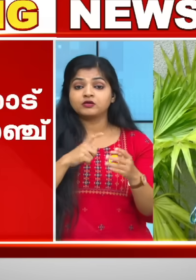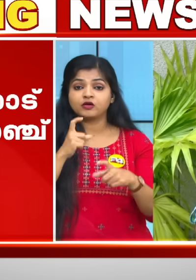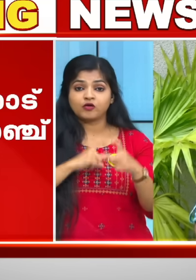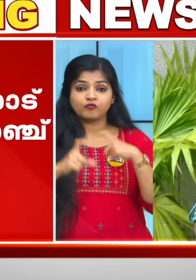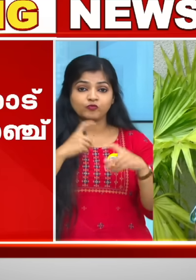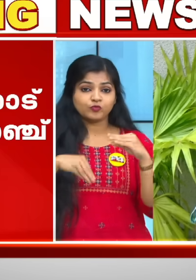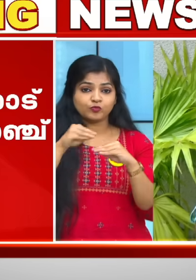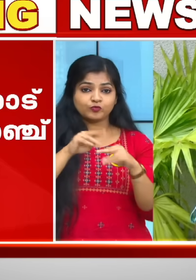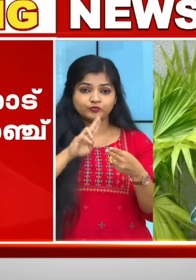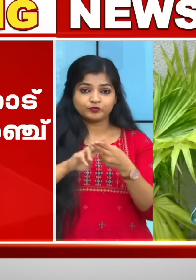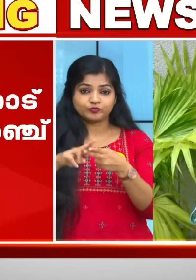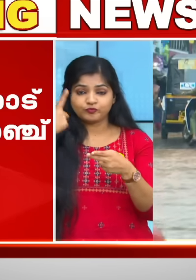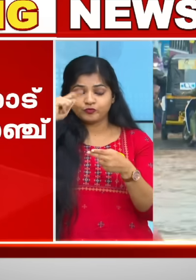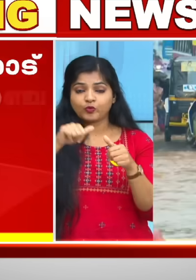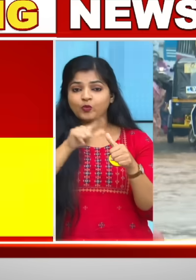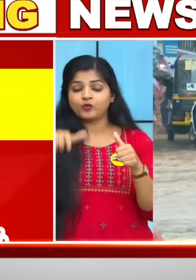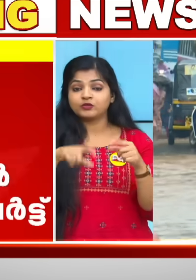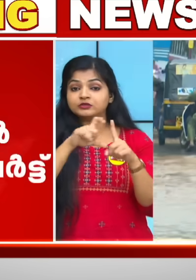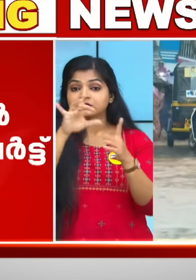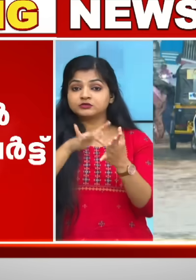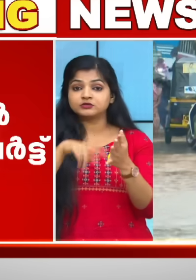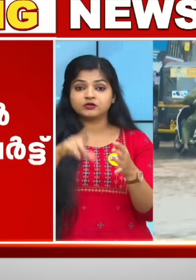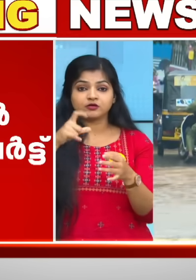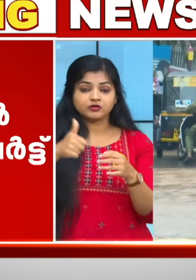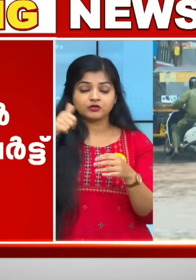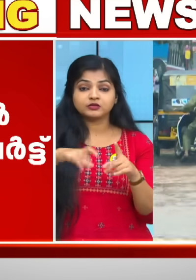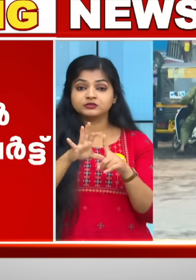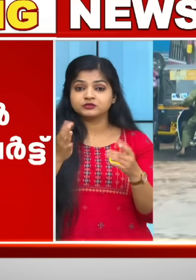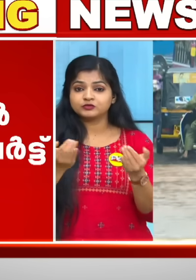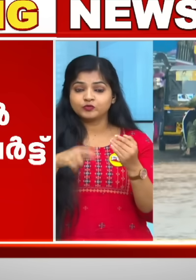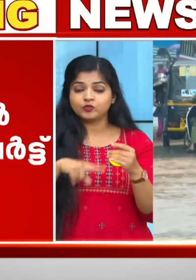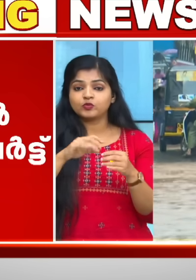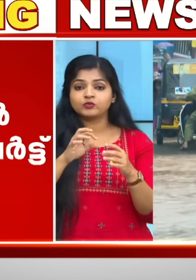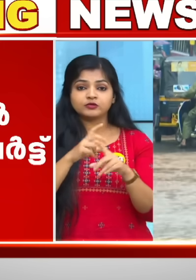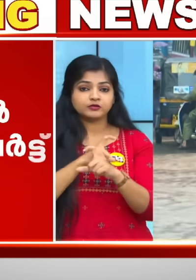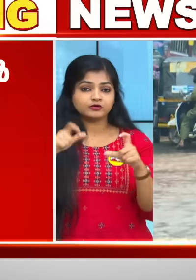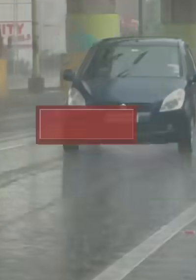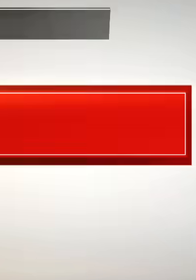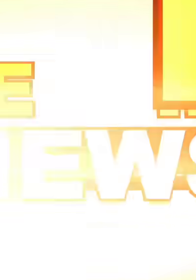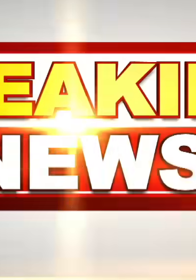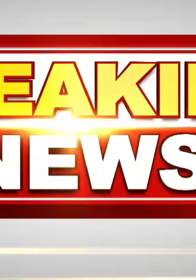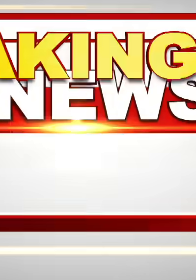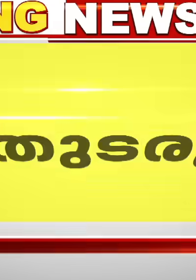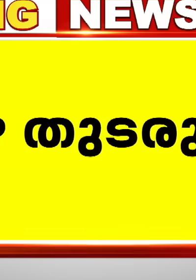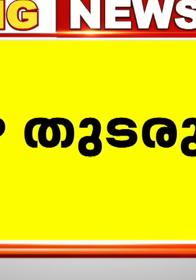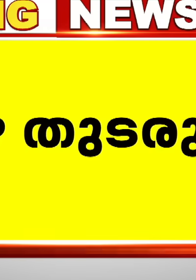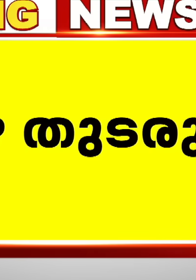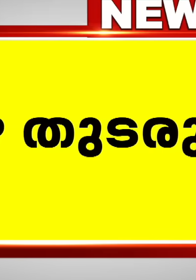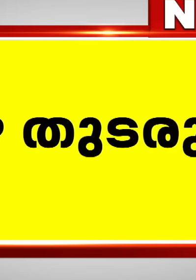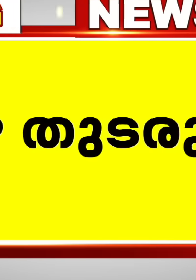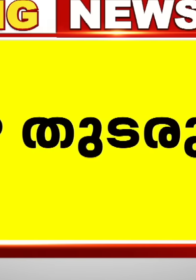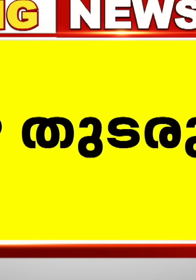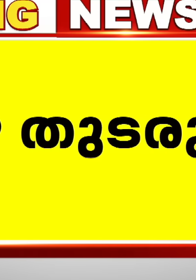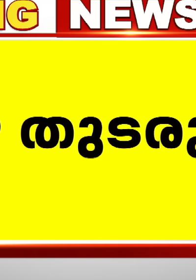സ്വീകരിക്കാൻ മുഴുവൻ ജില്ലാ കളക്ടർമാർക്കും ദുരന്ത നിവാരണ അതോറിറ്റി പ്രത്യേക മാർഗ്ഗനിർദ്ദേശം പുറപ്പെടുവിച്ചിട്ടുണ്ട് കാരണം ഈ മഴ വരുന്ന ഒരു ഘട്ടത്തിൽ